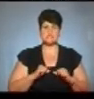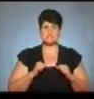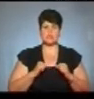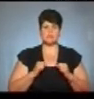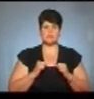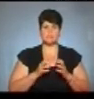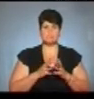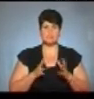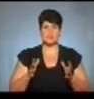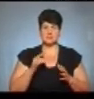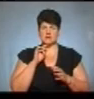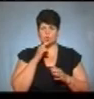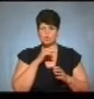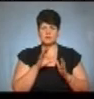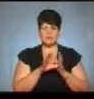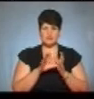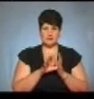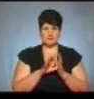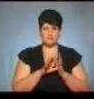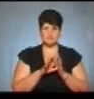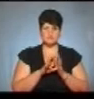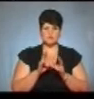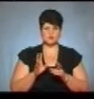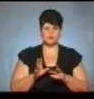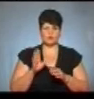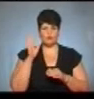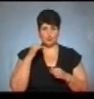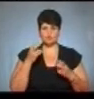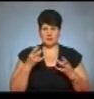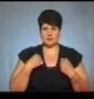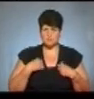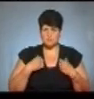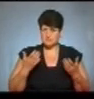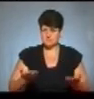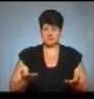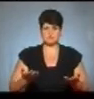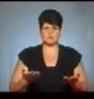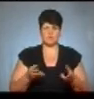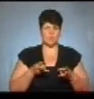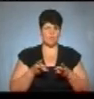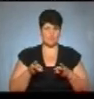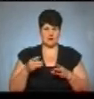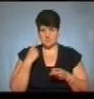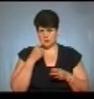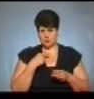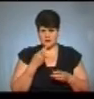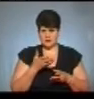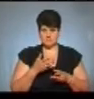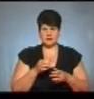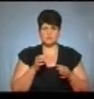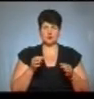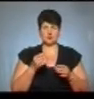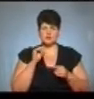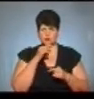більше економити на світлі, більше на нічому. Воду треба митися. Опалення індивідуальне, там взагалі нічого